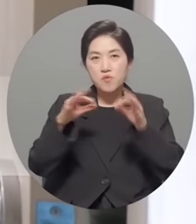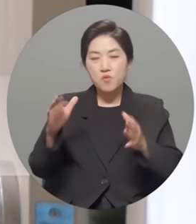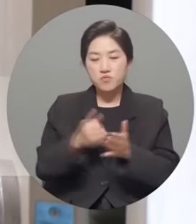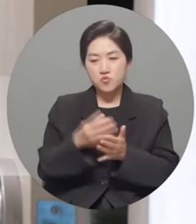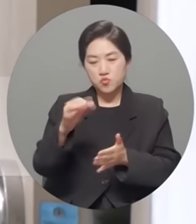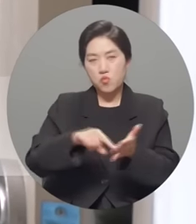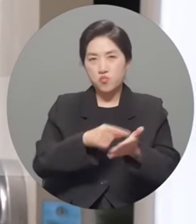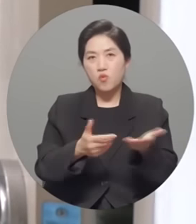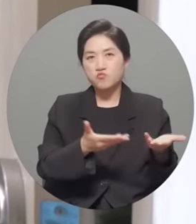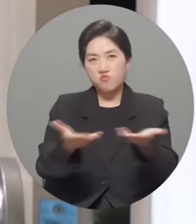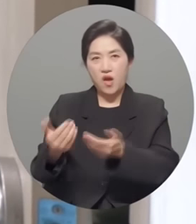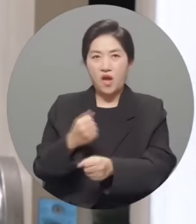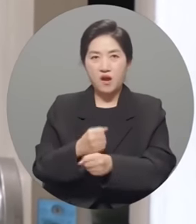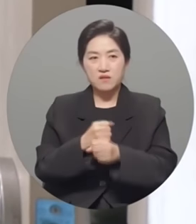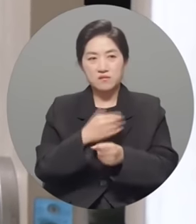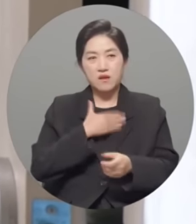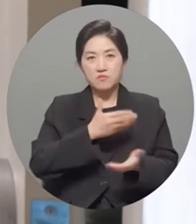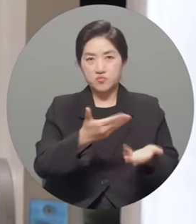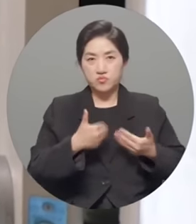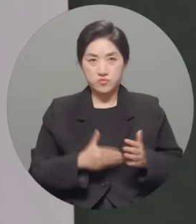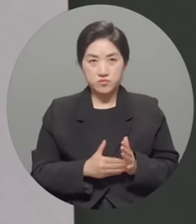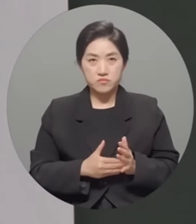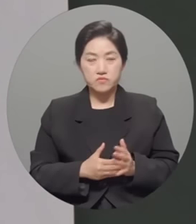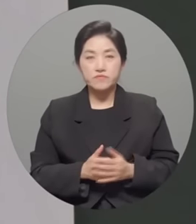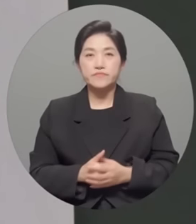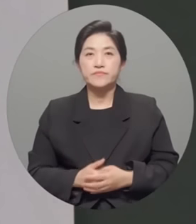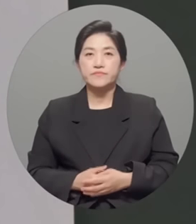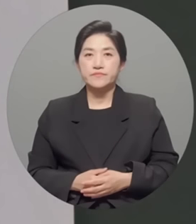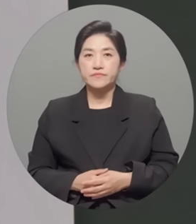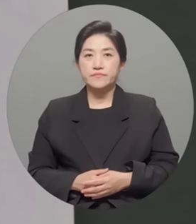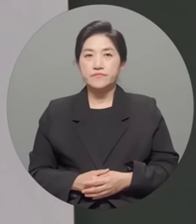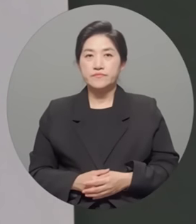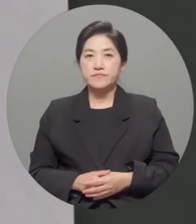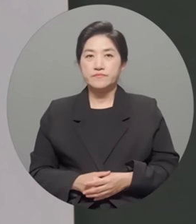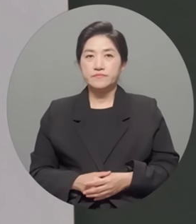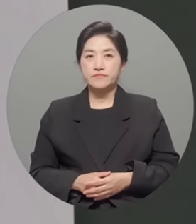환불 절차를 시작하겠다고 알려왔습니다. MBC 뉴스 백수입니다.